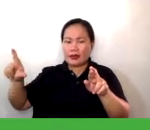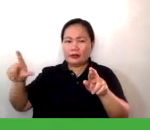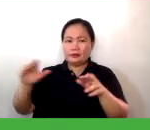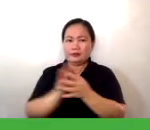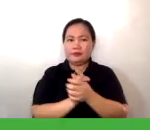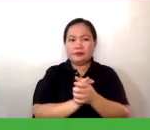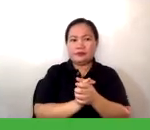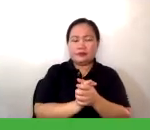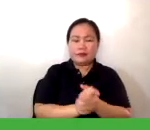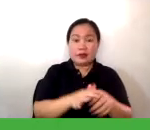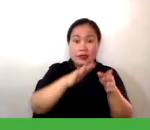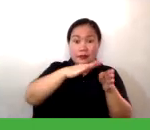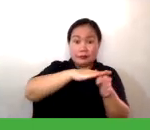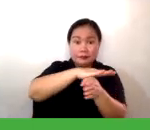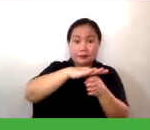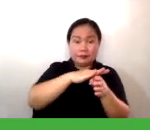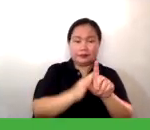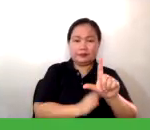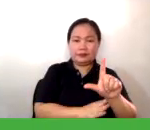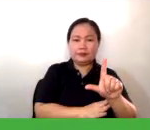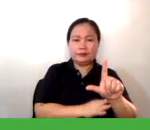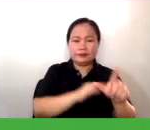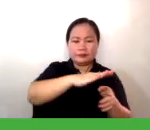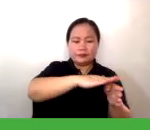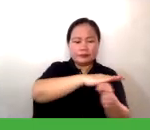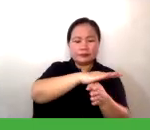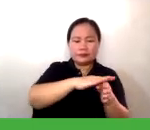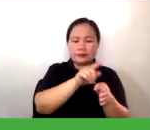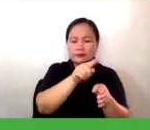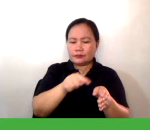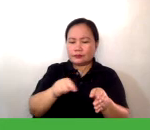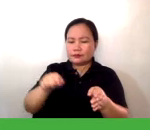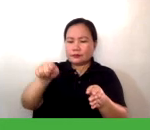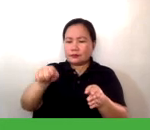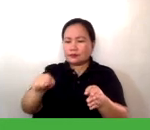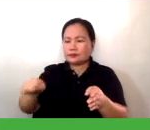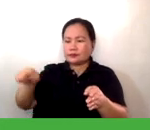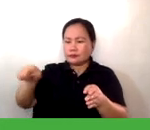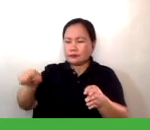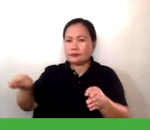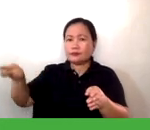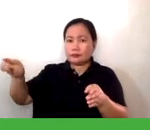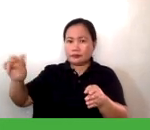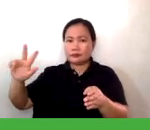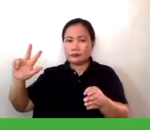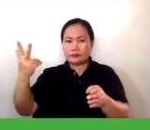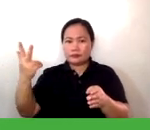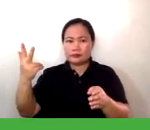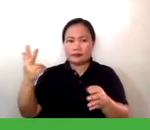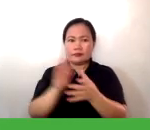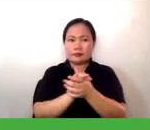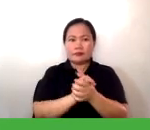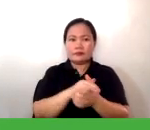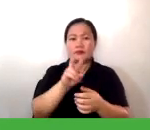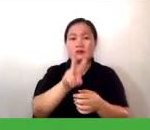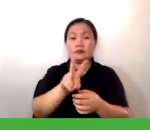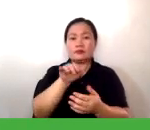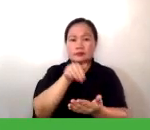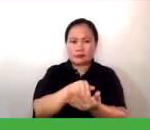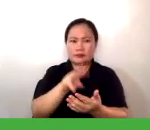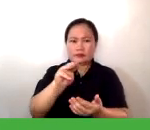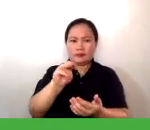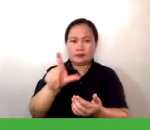liters nasa pinakagitna. Dadaanan niya si deci, si centi, bago si milli. So, 3 moves going to the